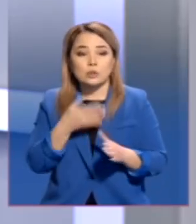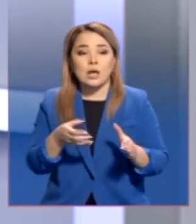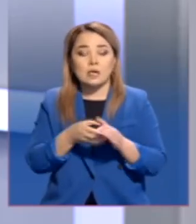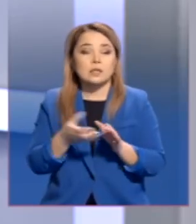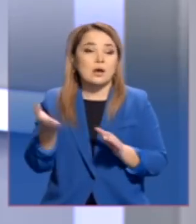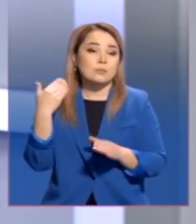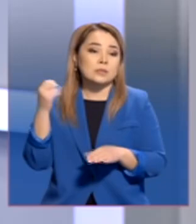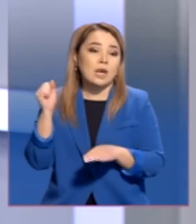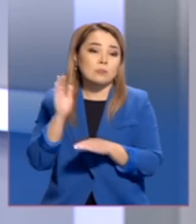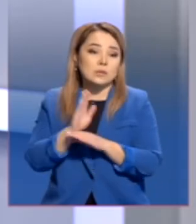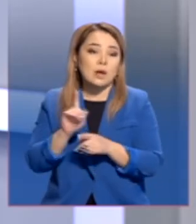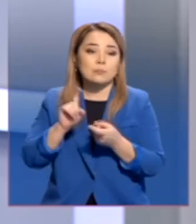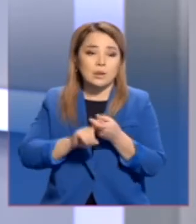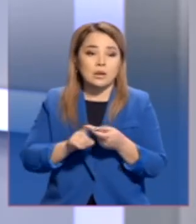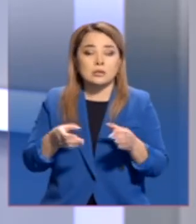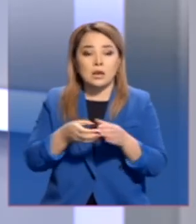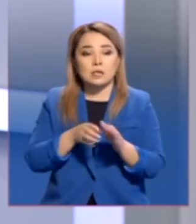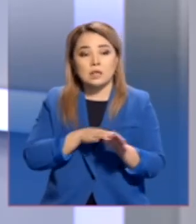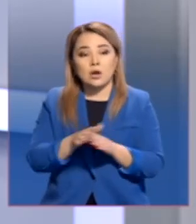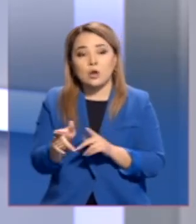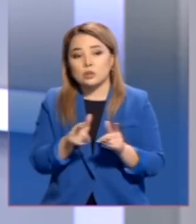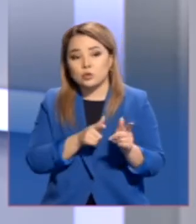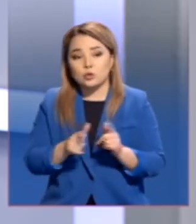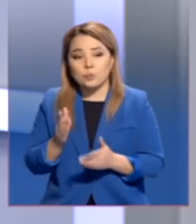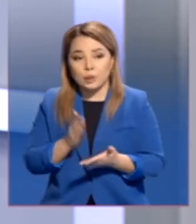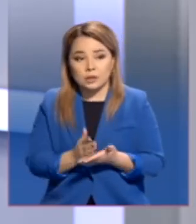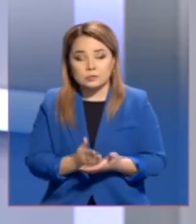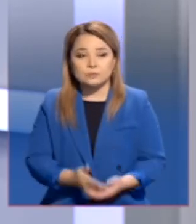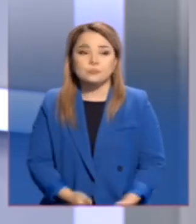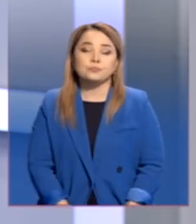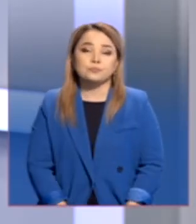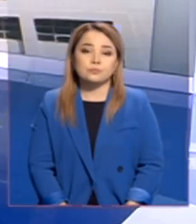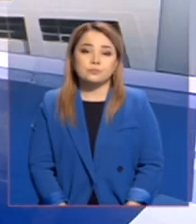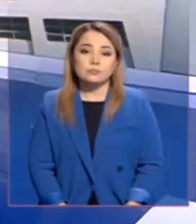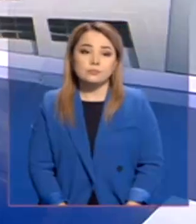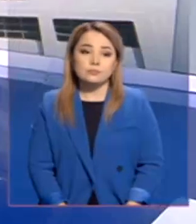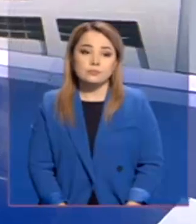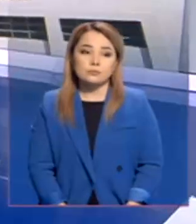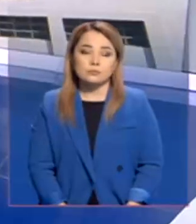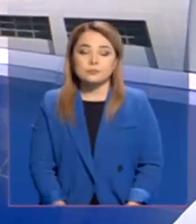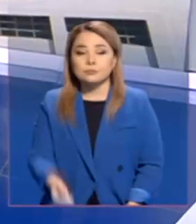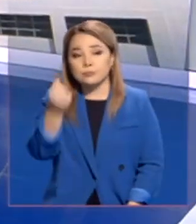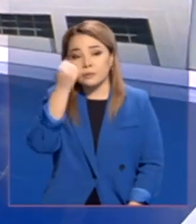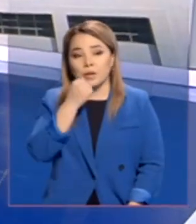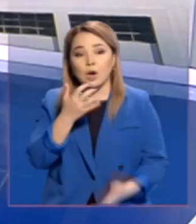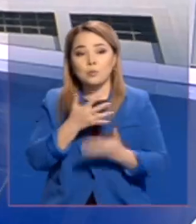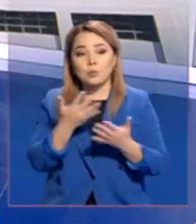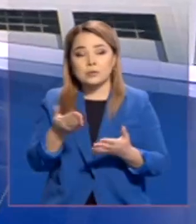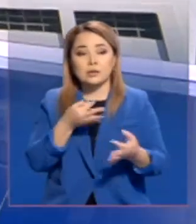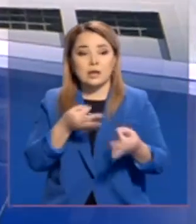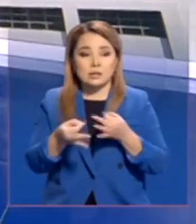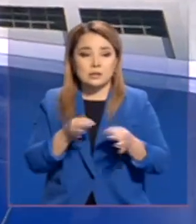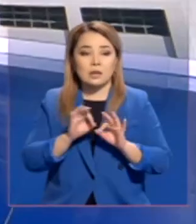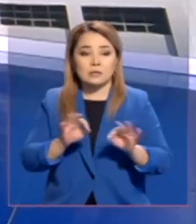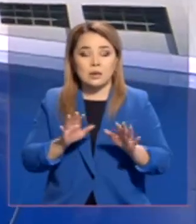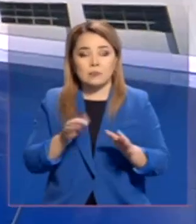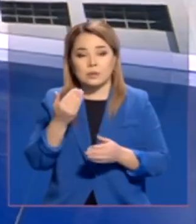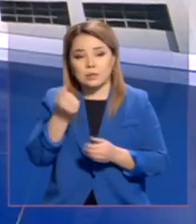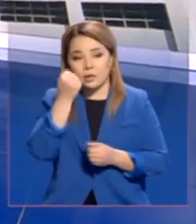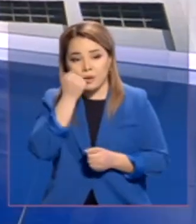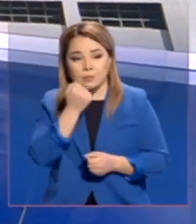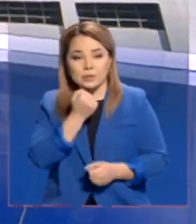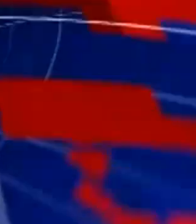кезіндегі тапсырмасымен, пәрменімен жүзеге асып отыр. Мақсат мырза, келіп сұхбат бергеніңіз үшін көп-көп рахмет.